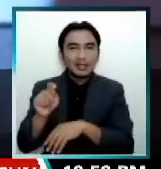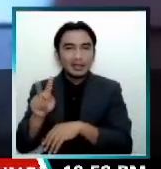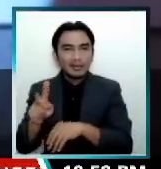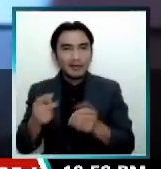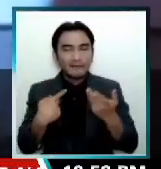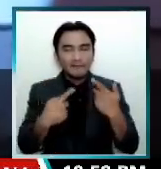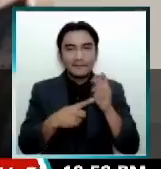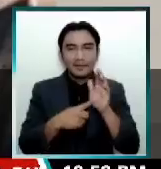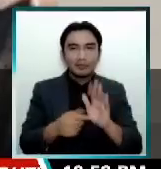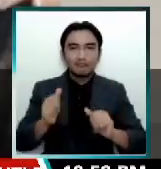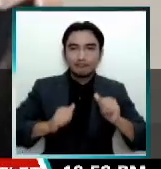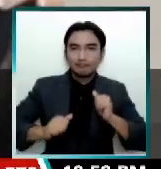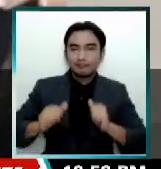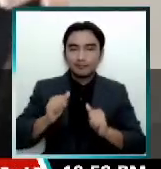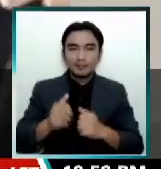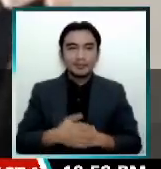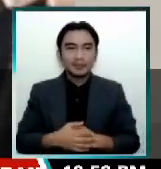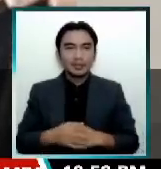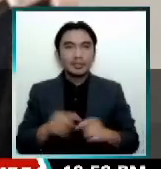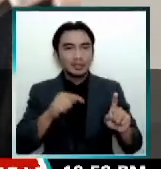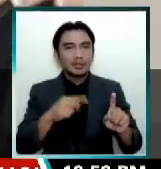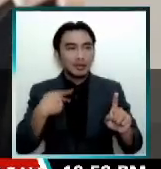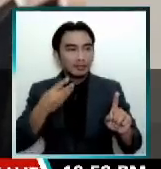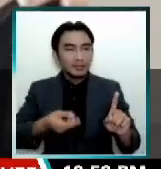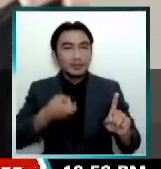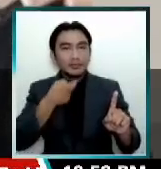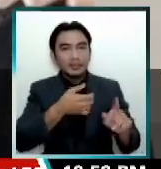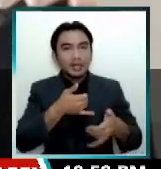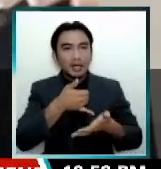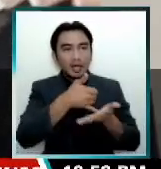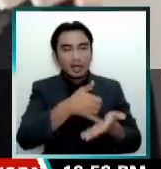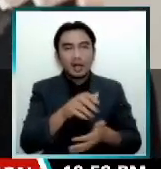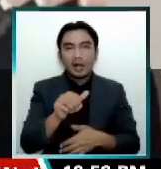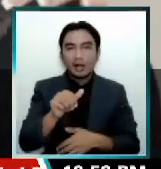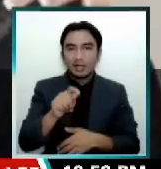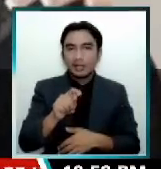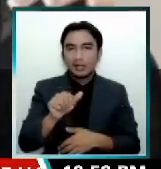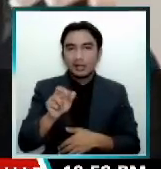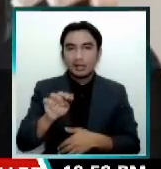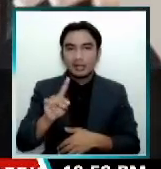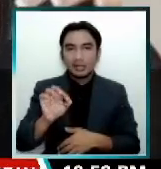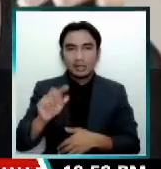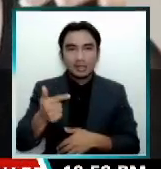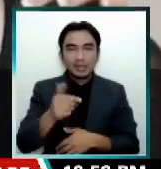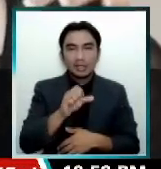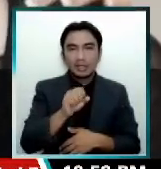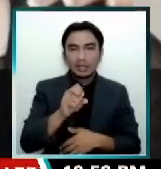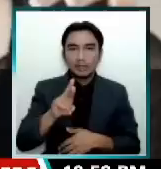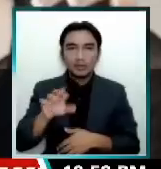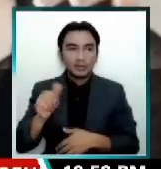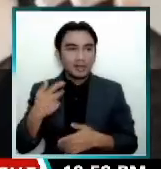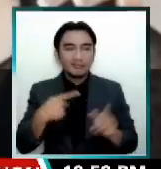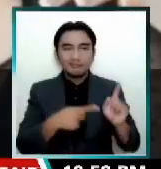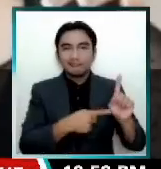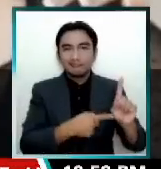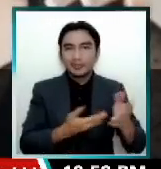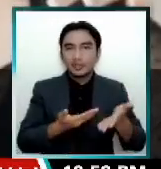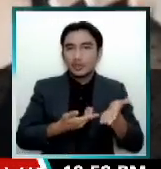Latore ng Tandang Sora Award na ibinibigay sa mga kababaihang nagpamalas ng kabayanihan,